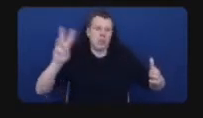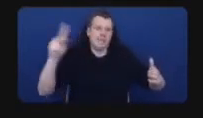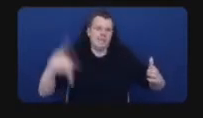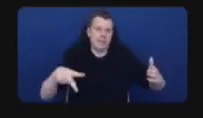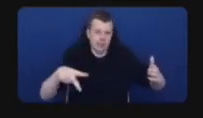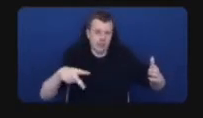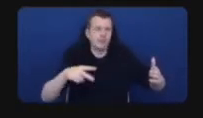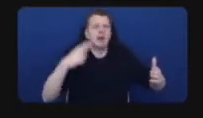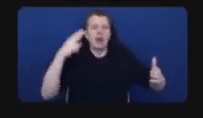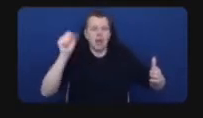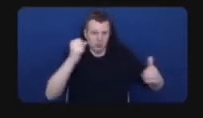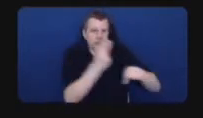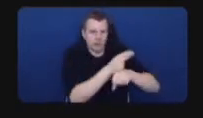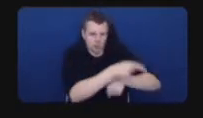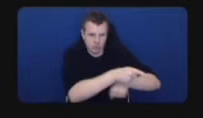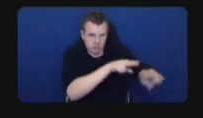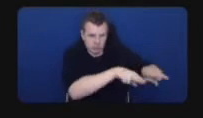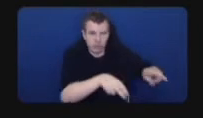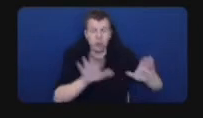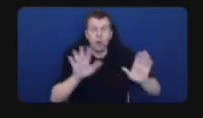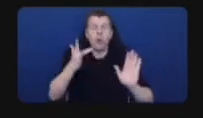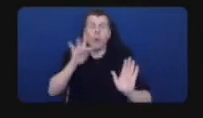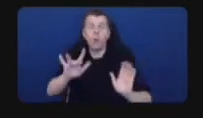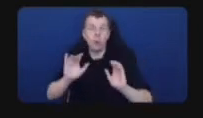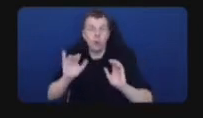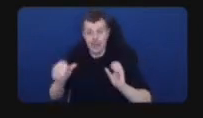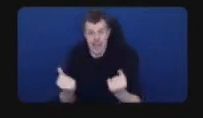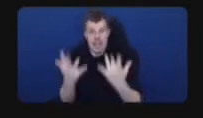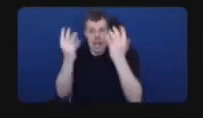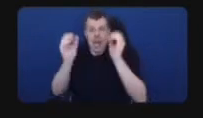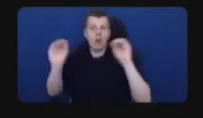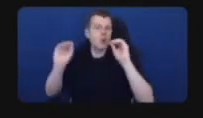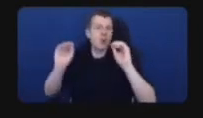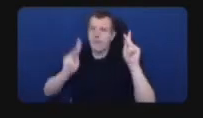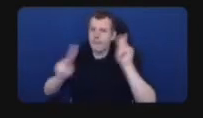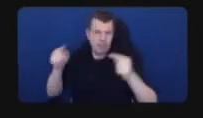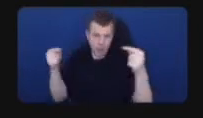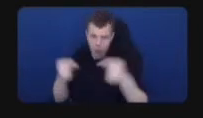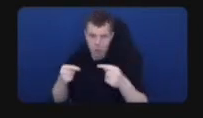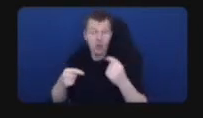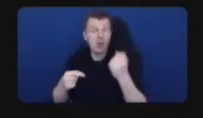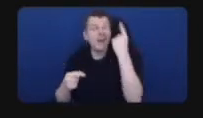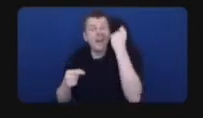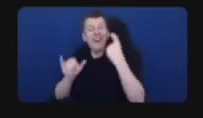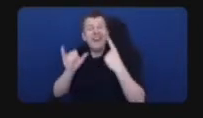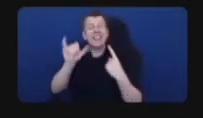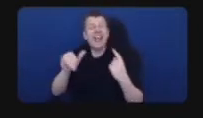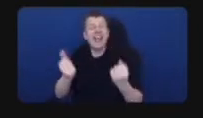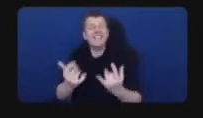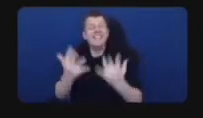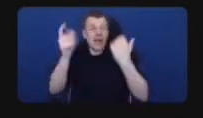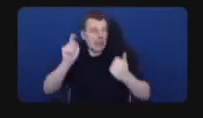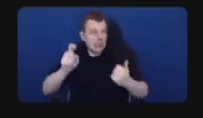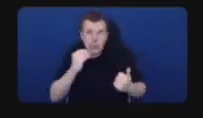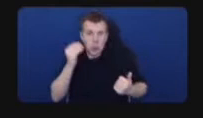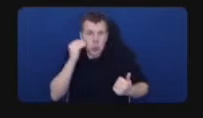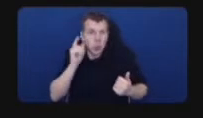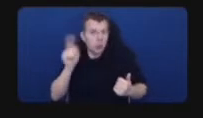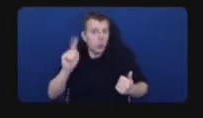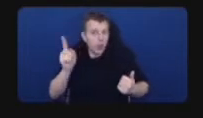我们有安排了11天的给那些灾民里安排住房条件，所以很荣幸的没有人受伤